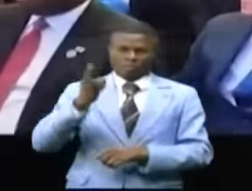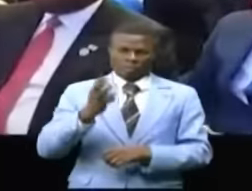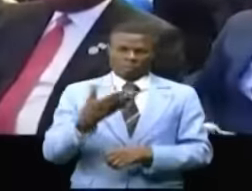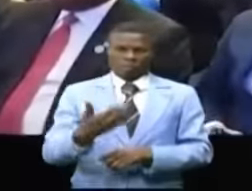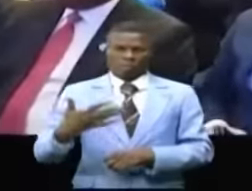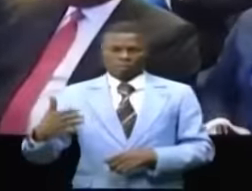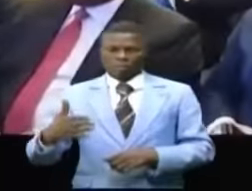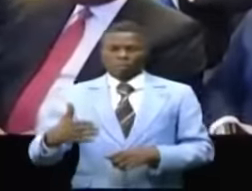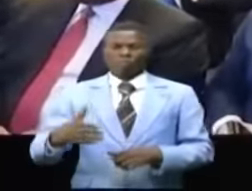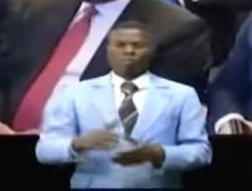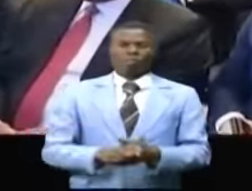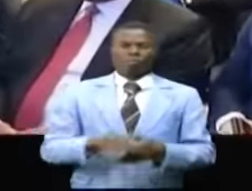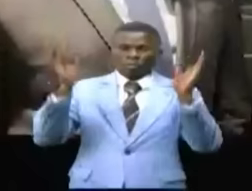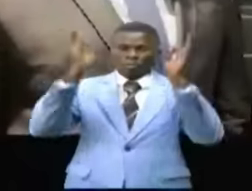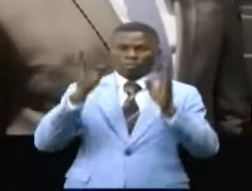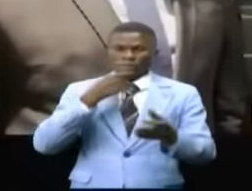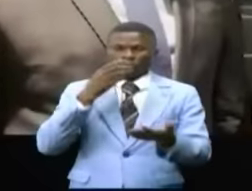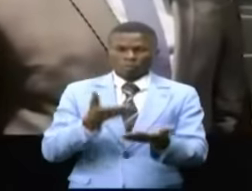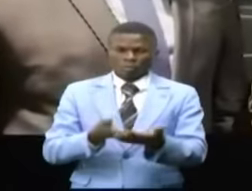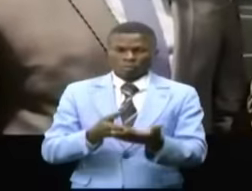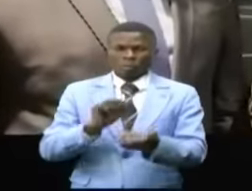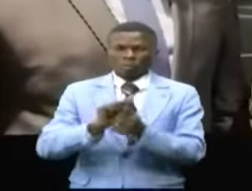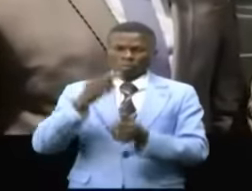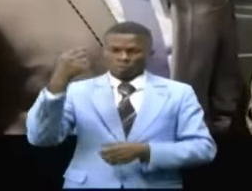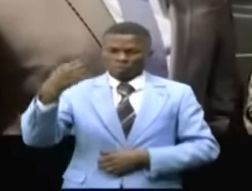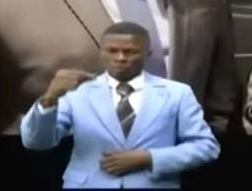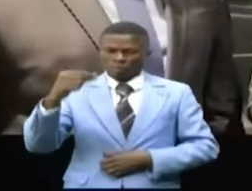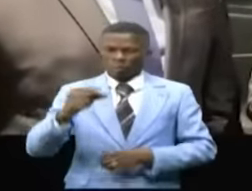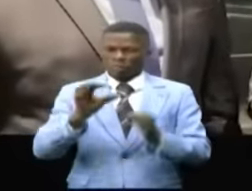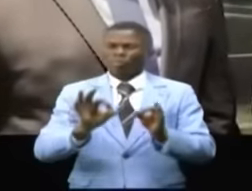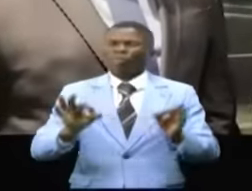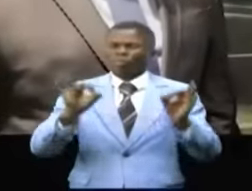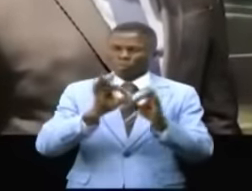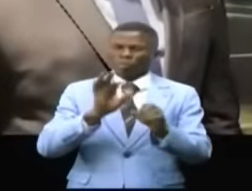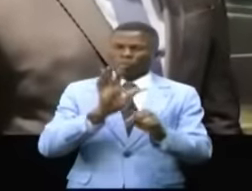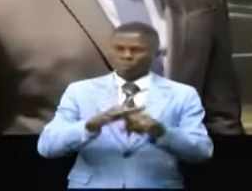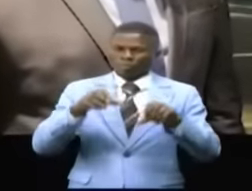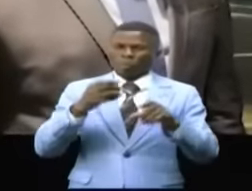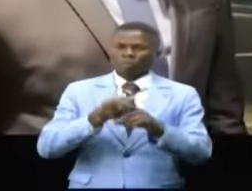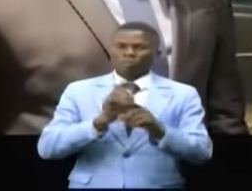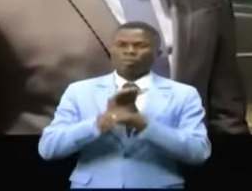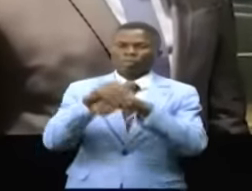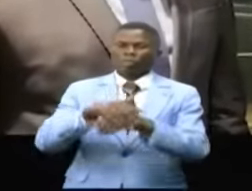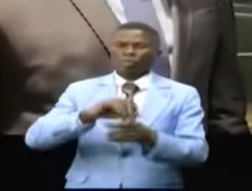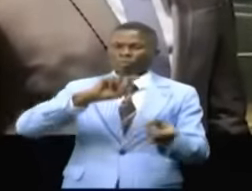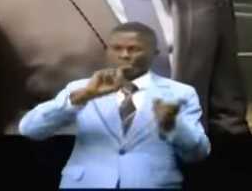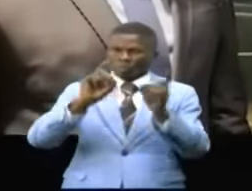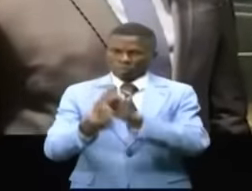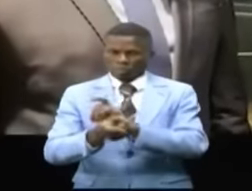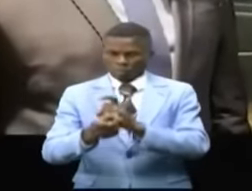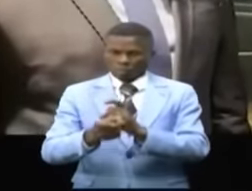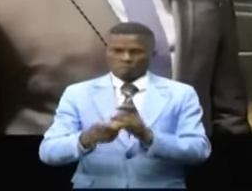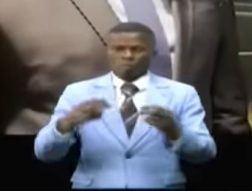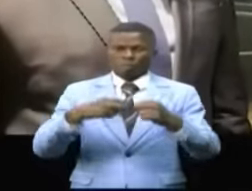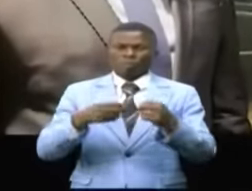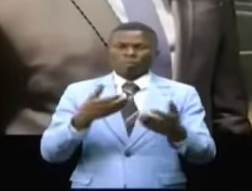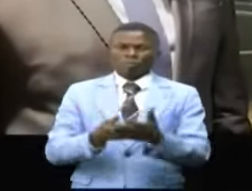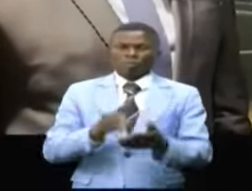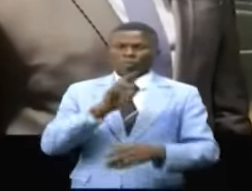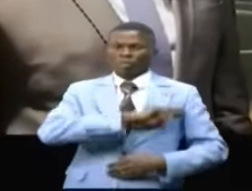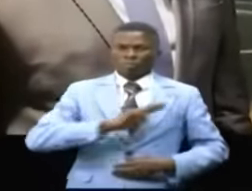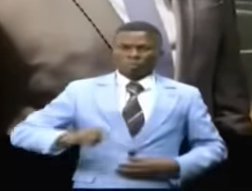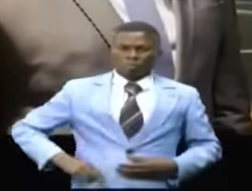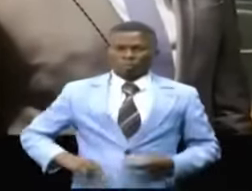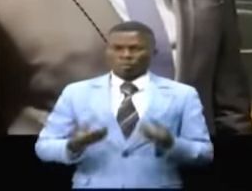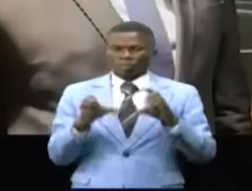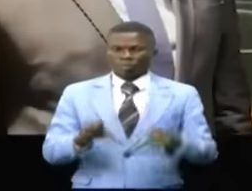abordé lors de ce forum, la question des minéraux critiques, ceux qui participent à la transition énergétique. Et la République démocratique du